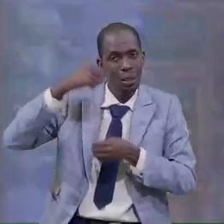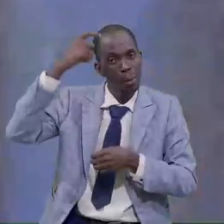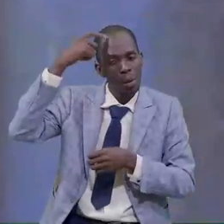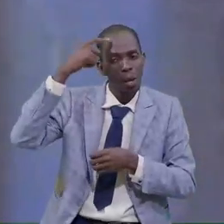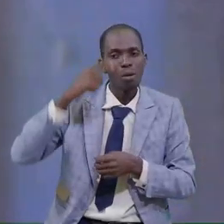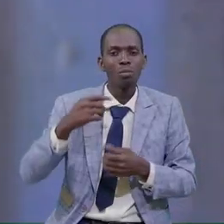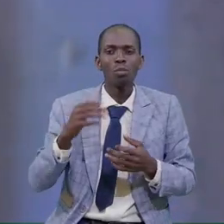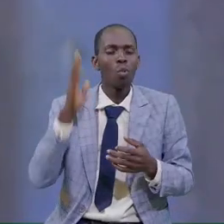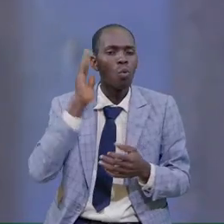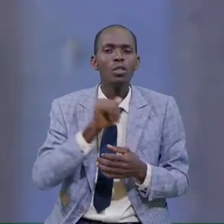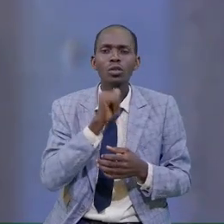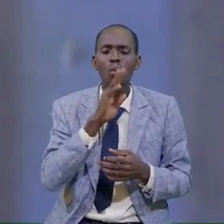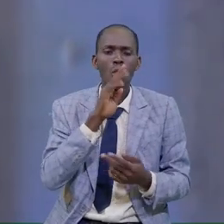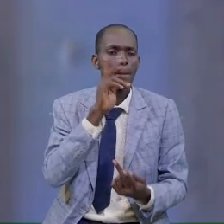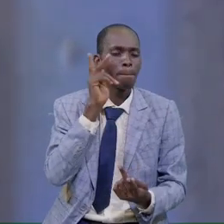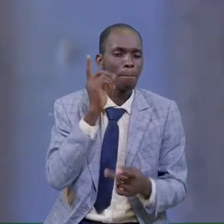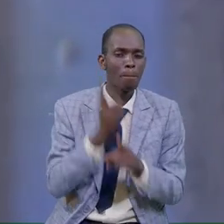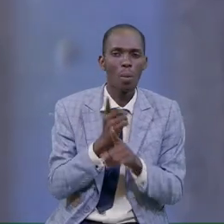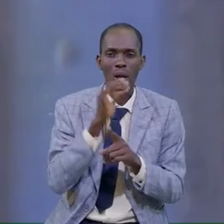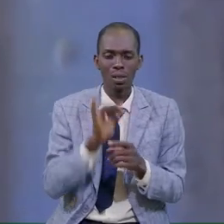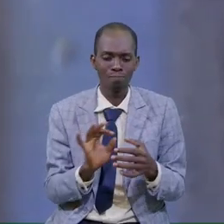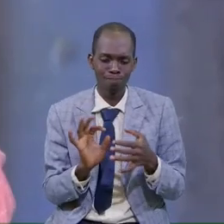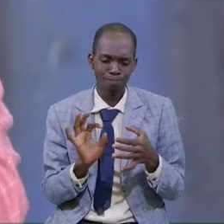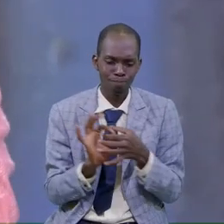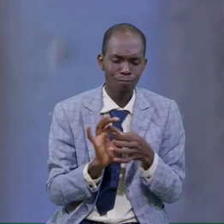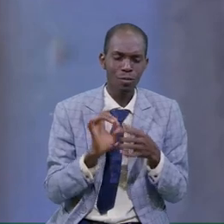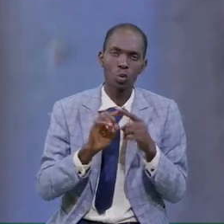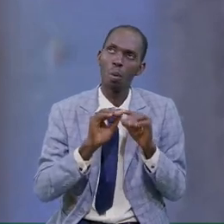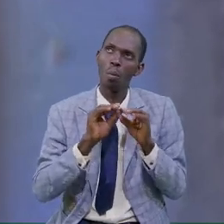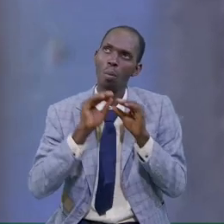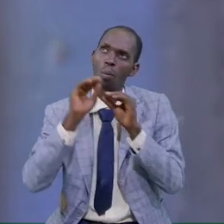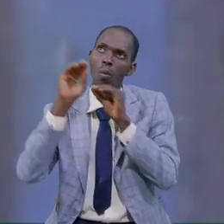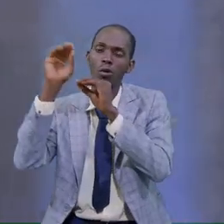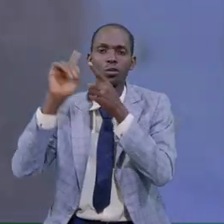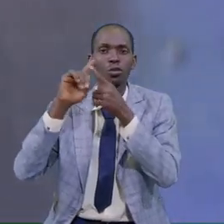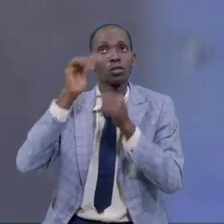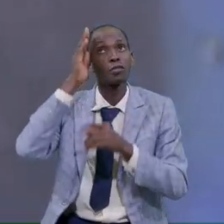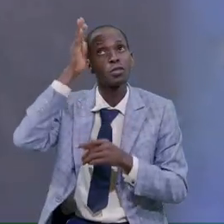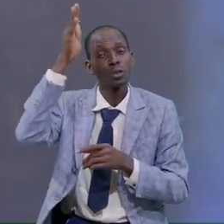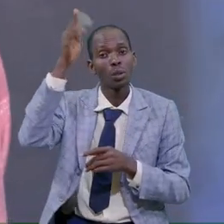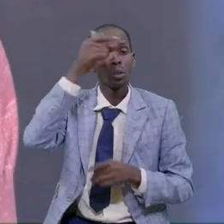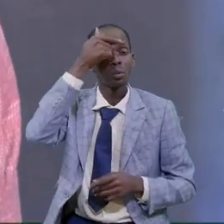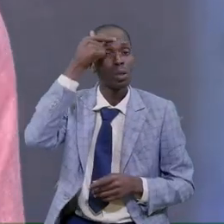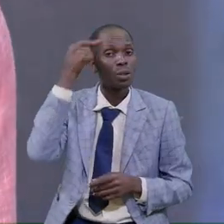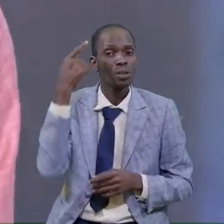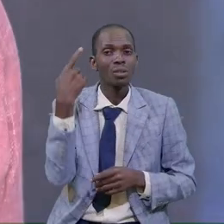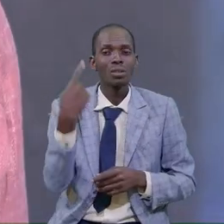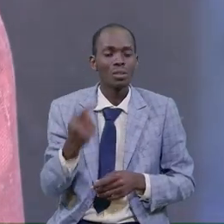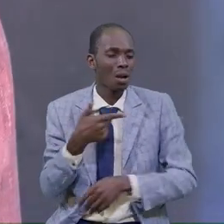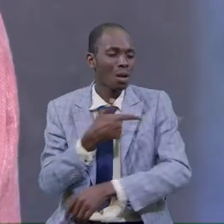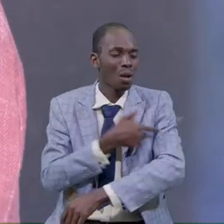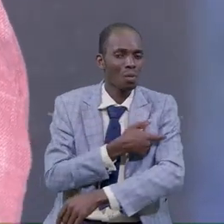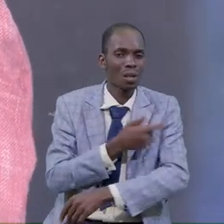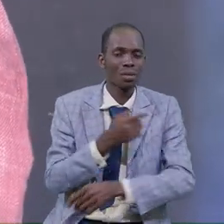pourra pas être connecté pour aller dans l'avenir. Parce que la substance les